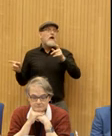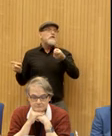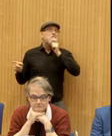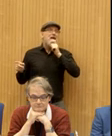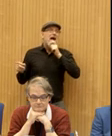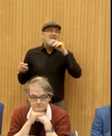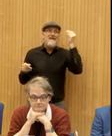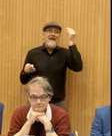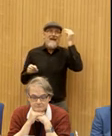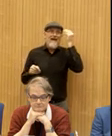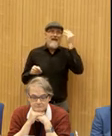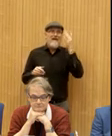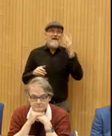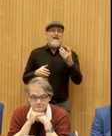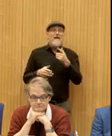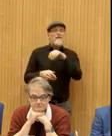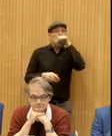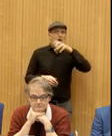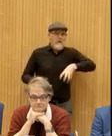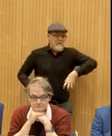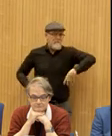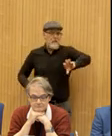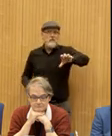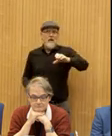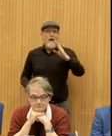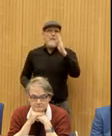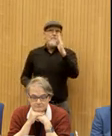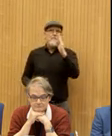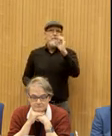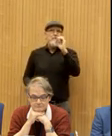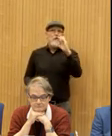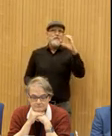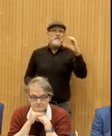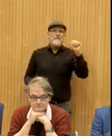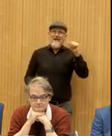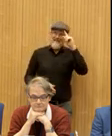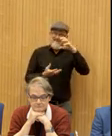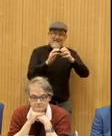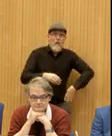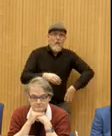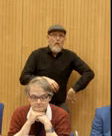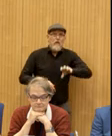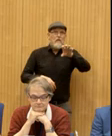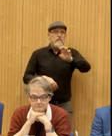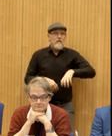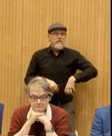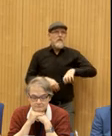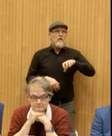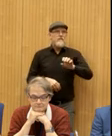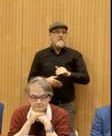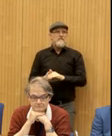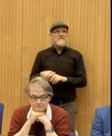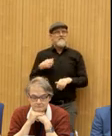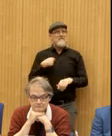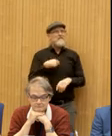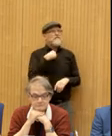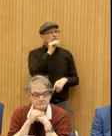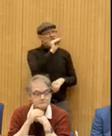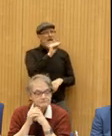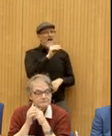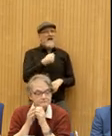anmerken, dass ich an einigen Stellen unterfordert war. denn unser Leistungsstand musste erst erfasst